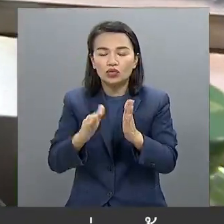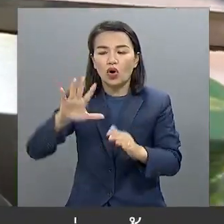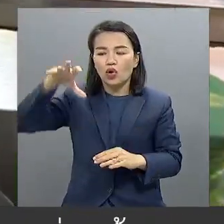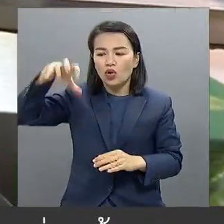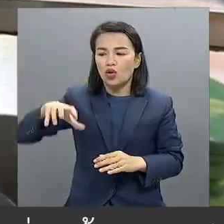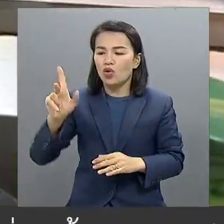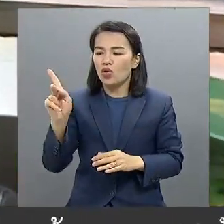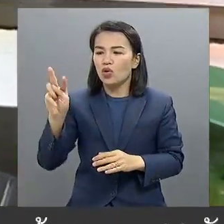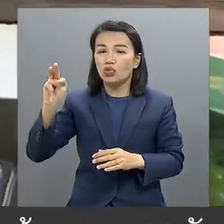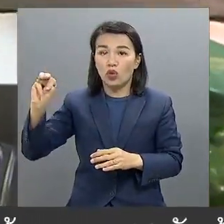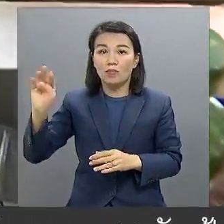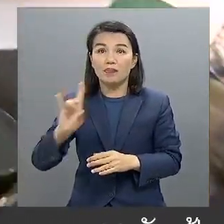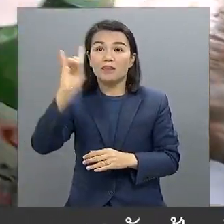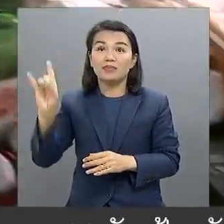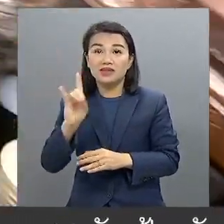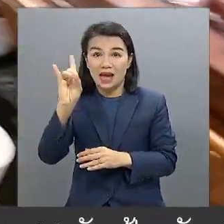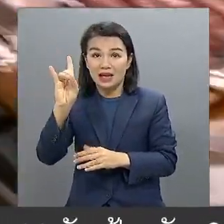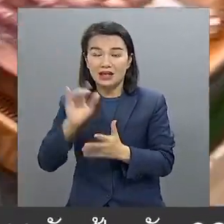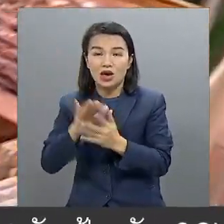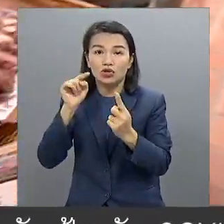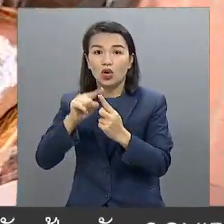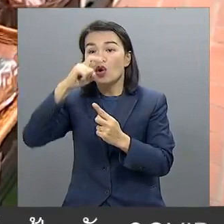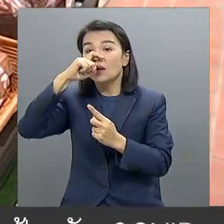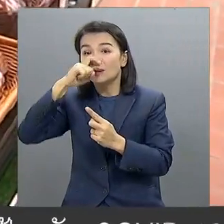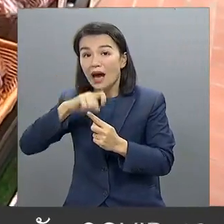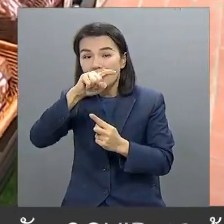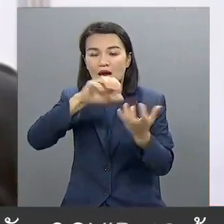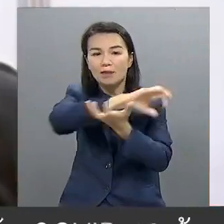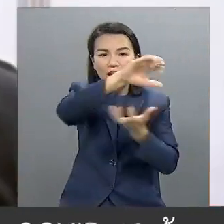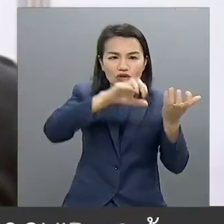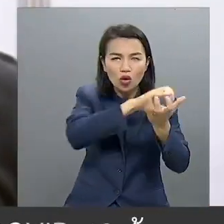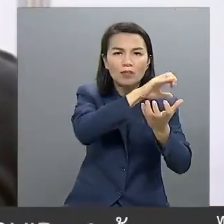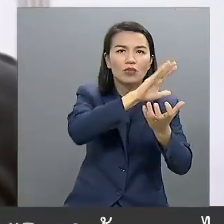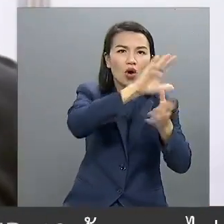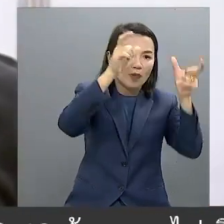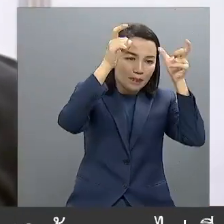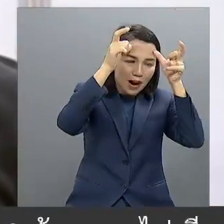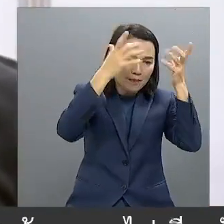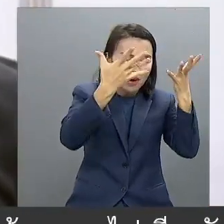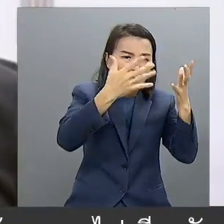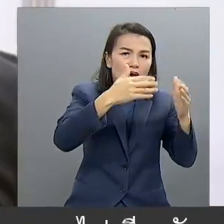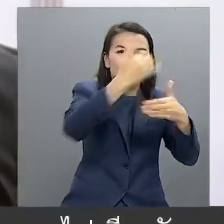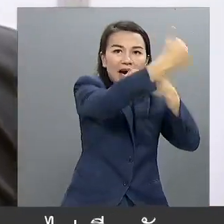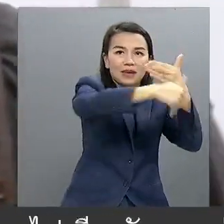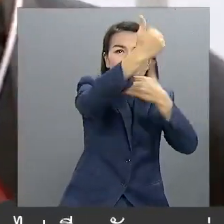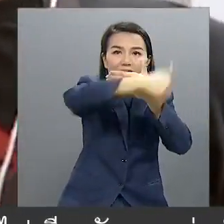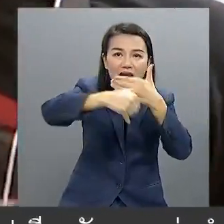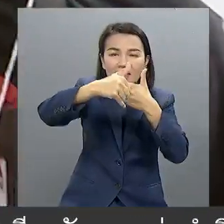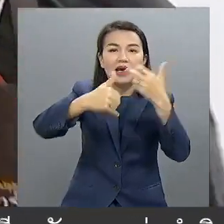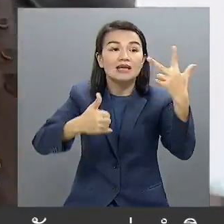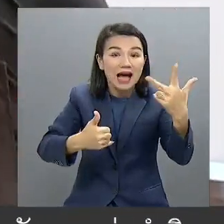ครับผสมกั Angat แล้วกผสมก Thaajima Vakilเป็ 3 สายพธรวมกันไมใชแลกขึ้แล้วเป็นลผสมแบบ 3